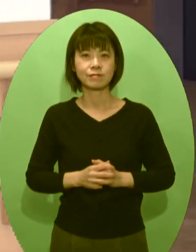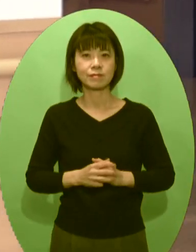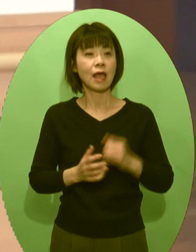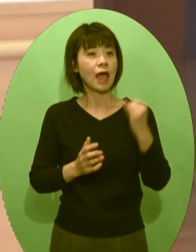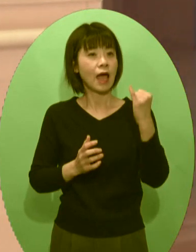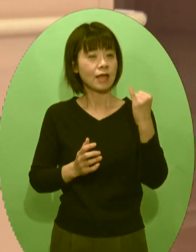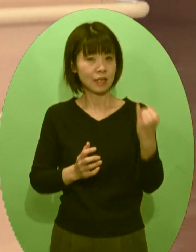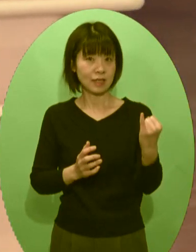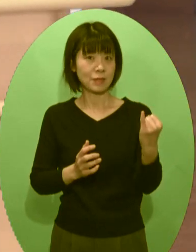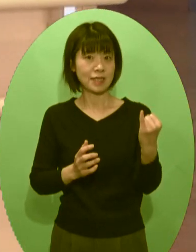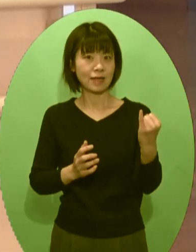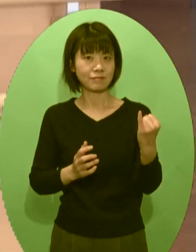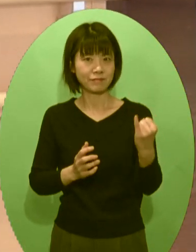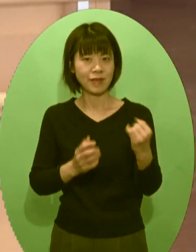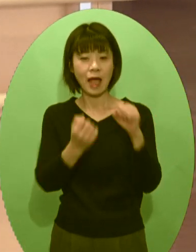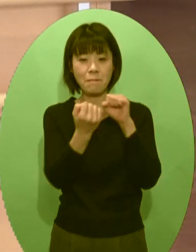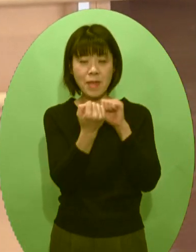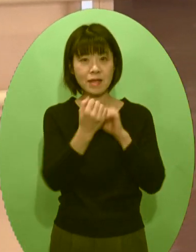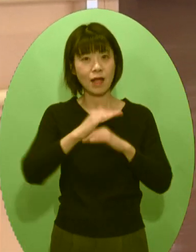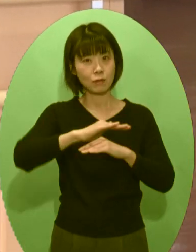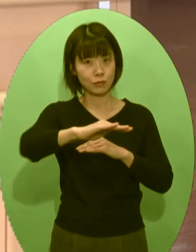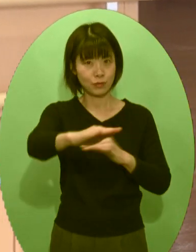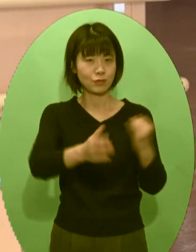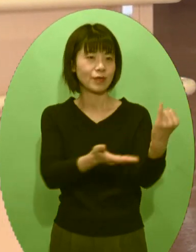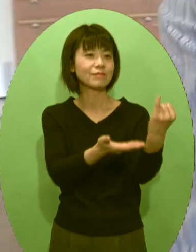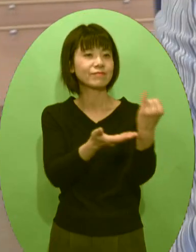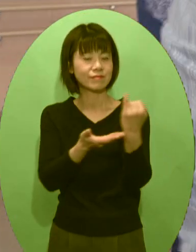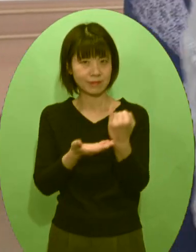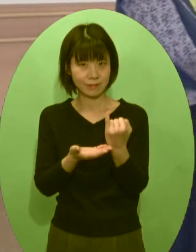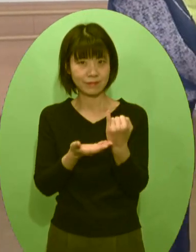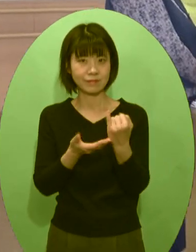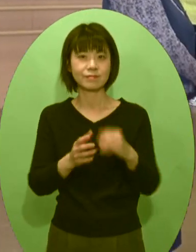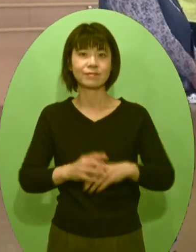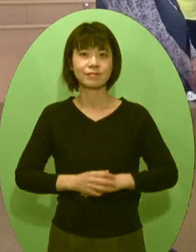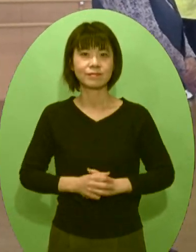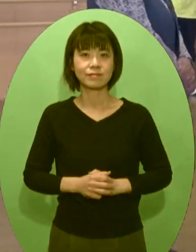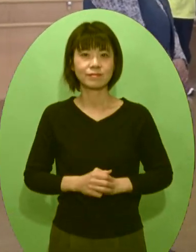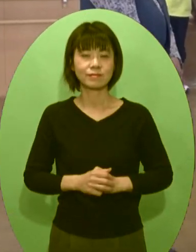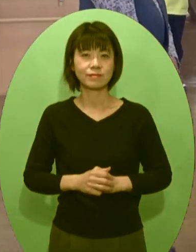妹キミさんが面会するフロアまで来てくれました。